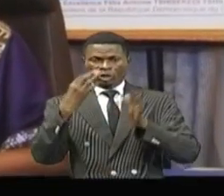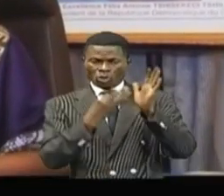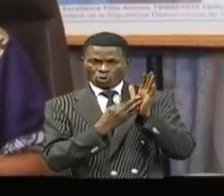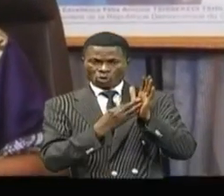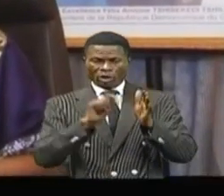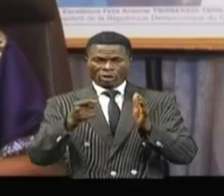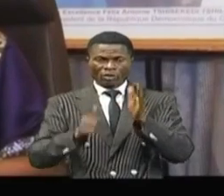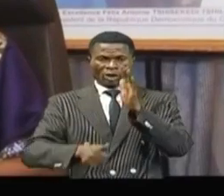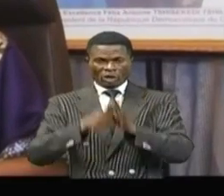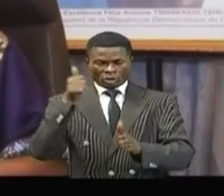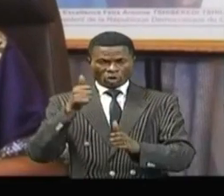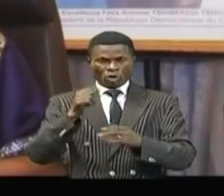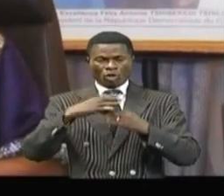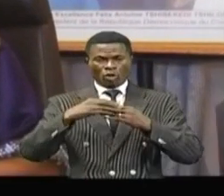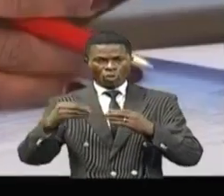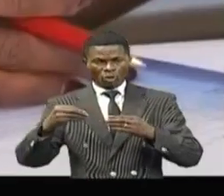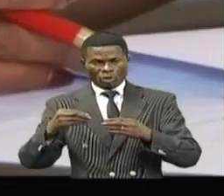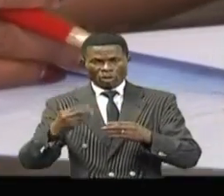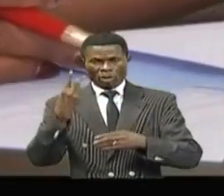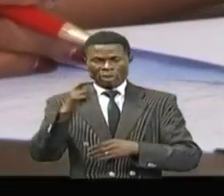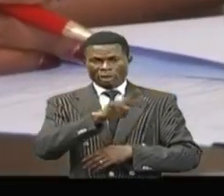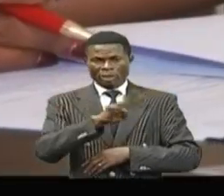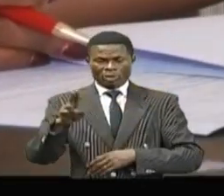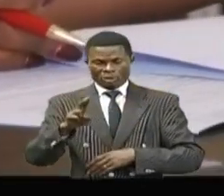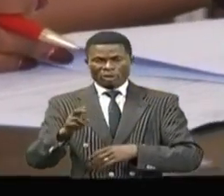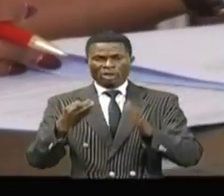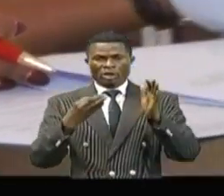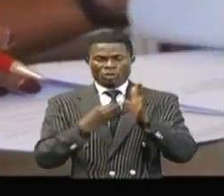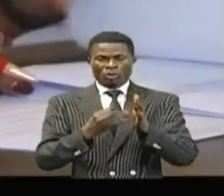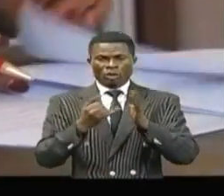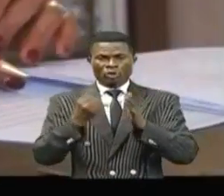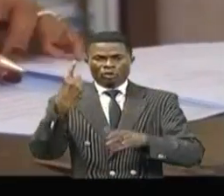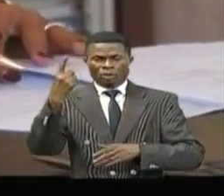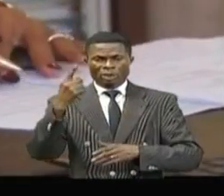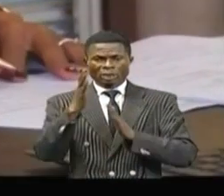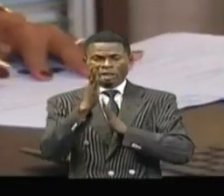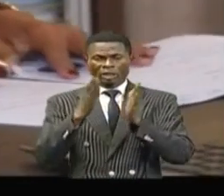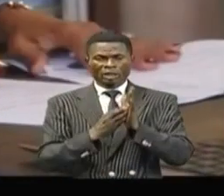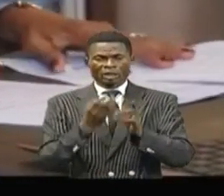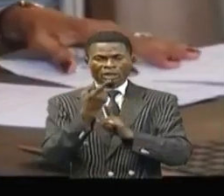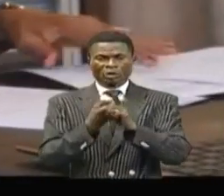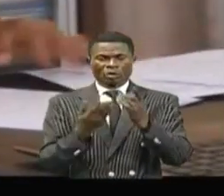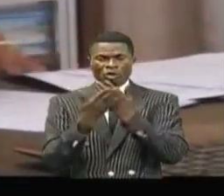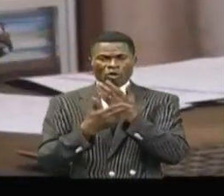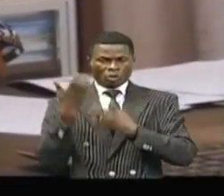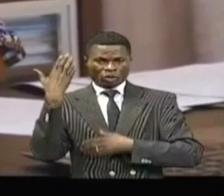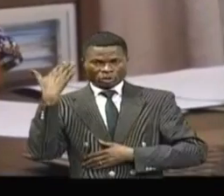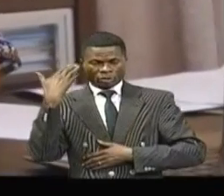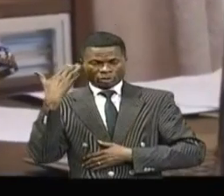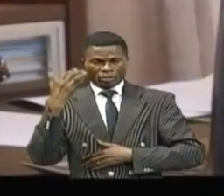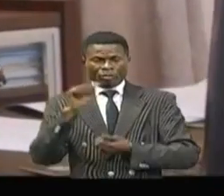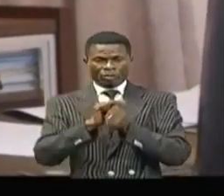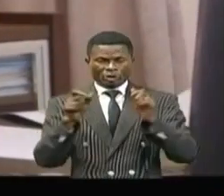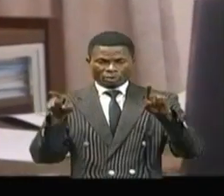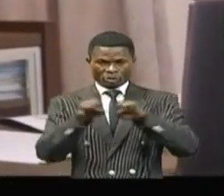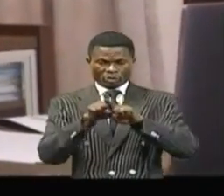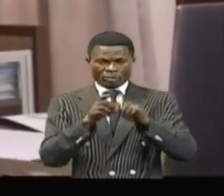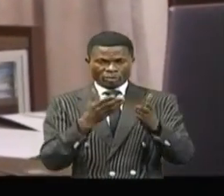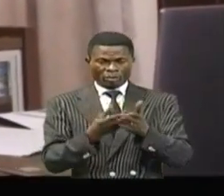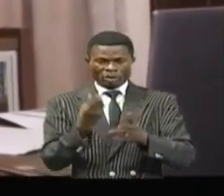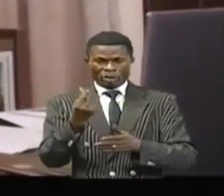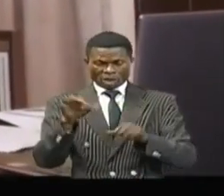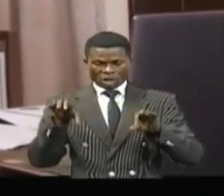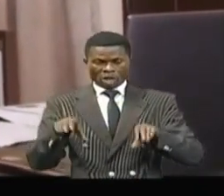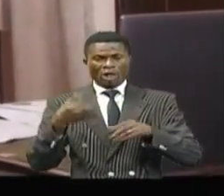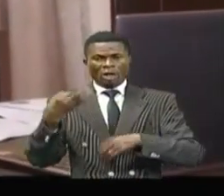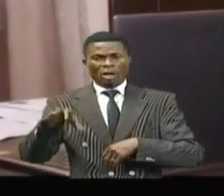2008,91 CDF le dollar contre 2008,61 le 19 août dernier. Sur le marché parallèle, la monnaie